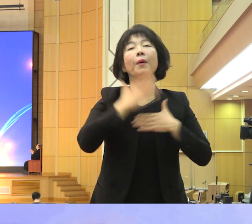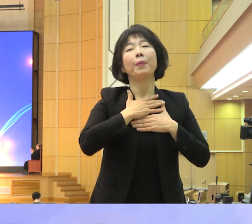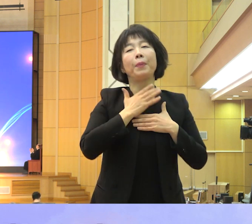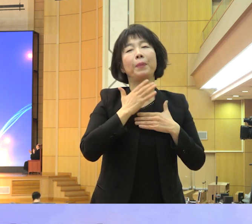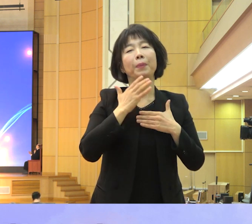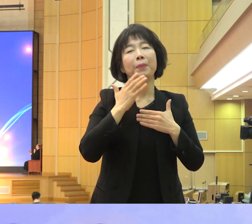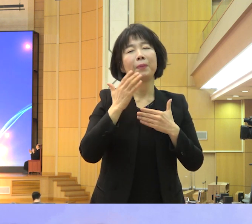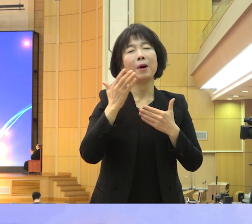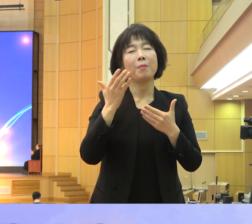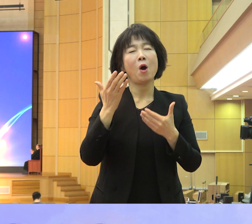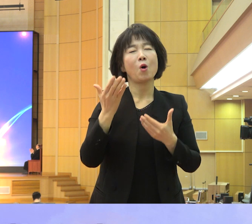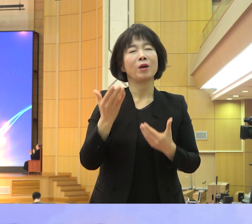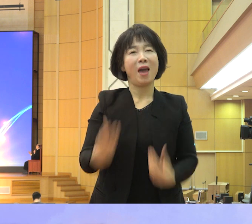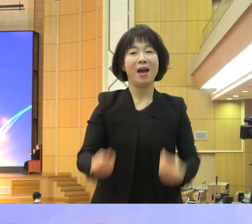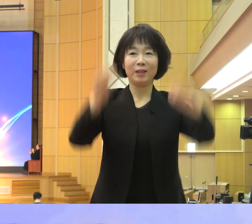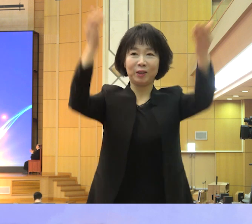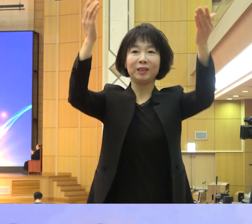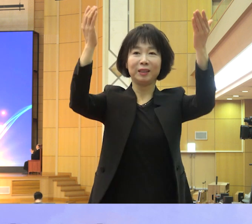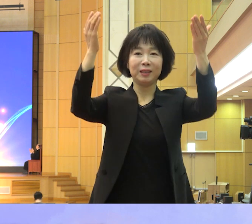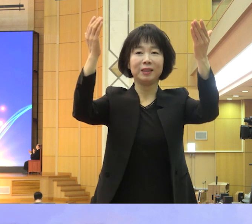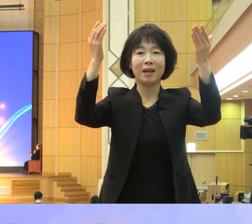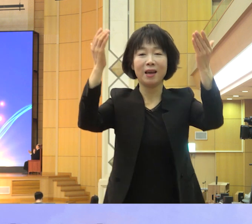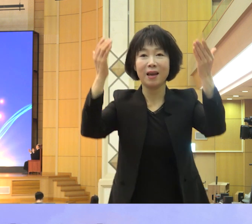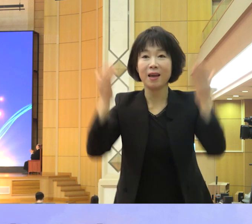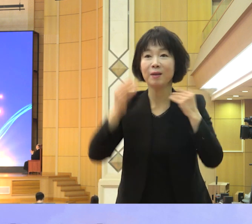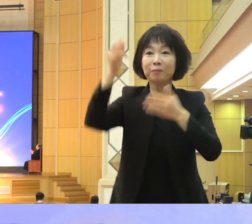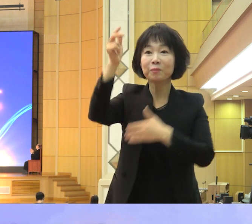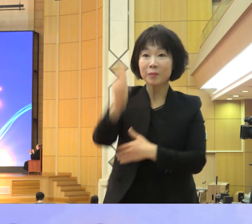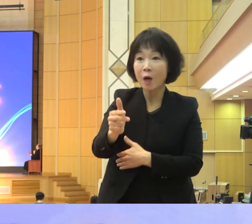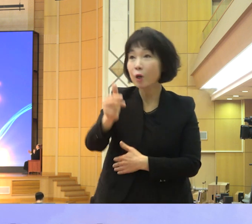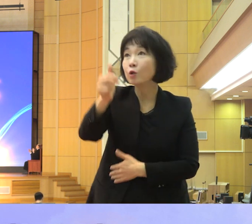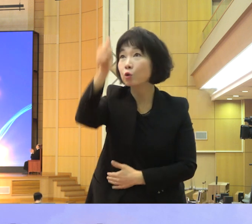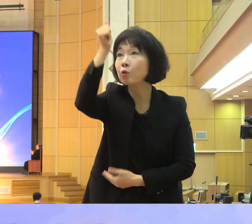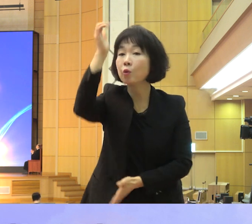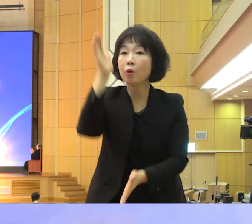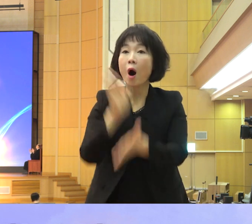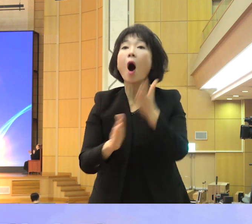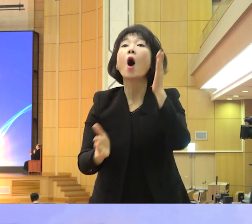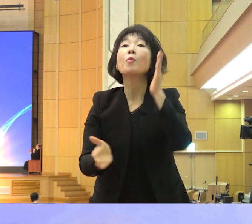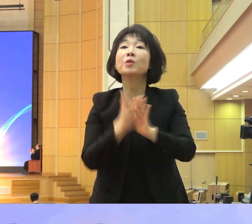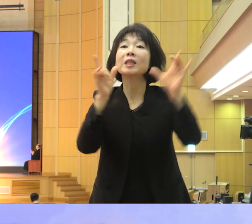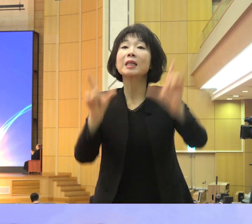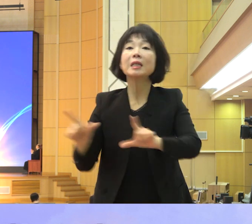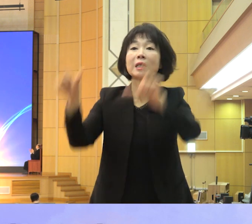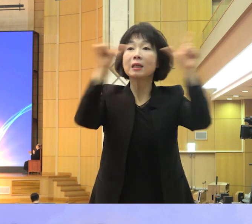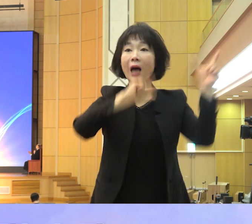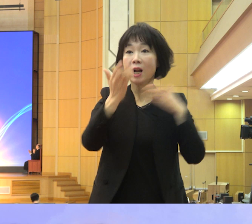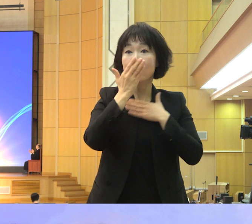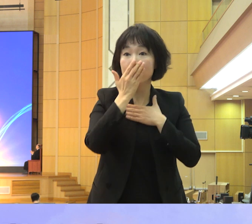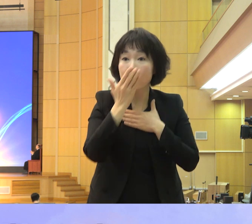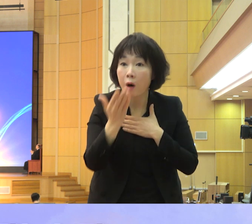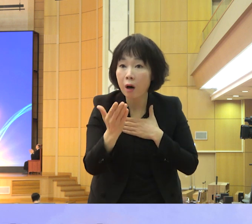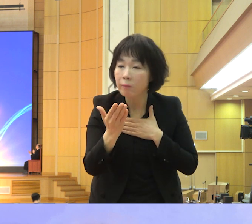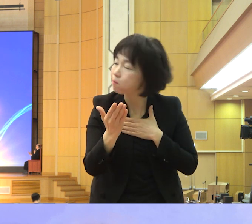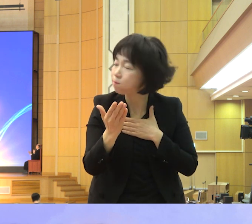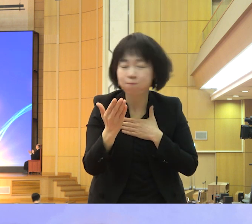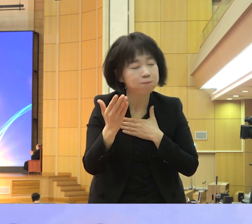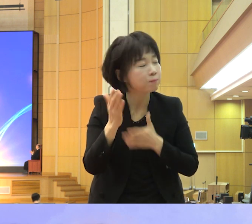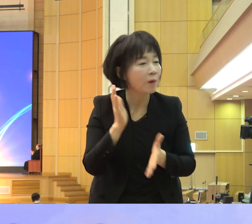위로하사 영원케. 주 없이 살 수 없네. 주 없이 살